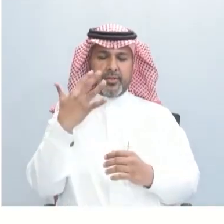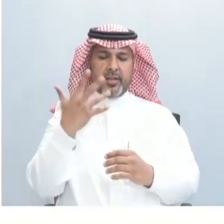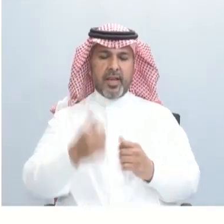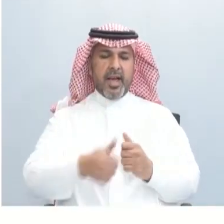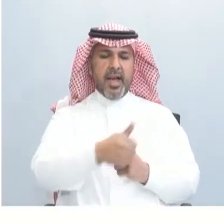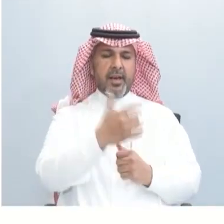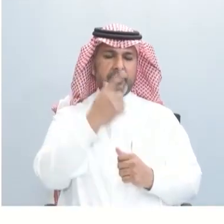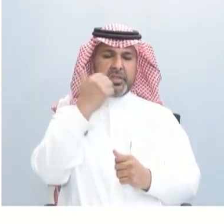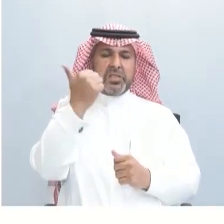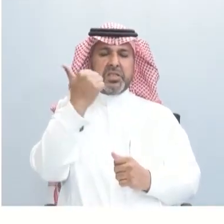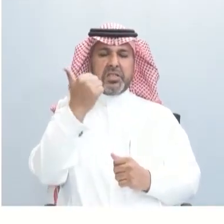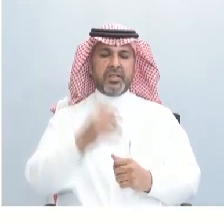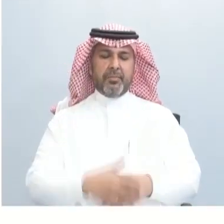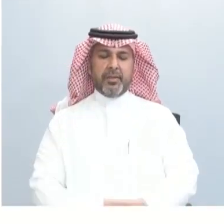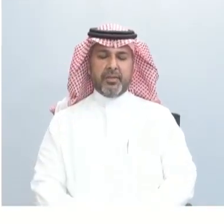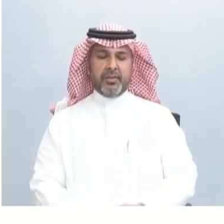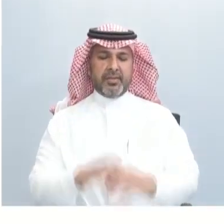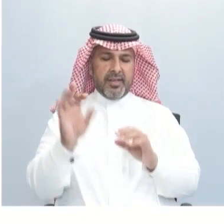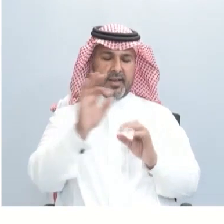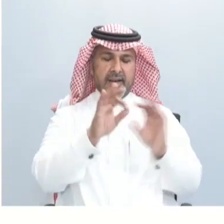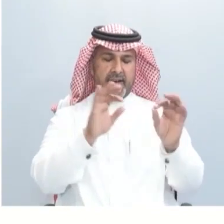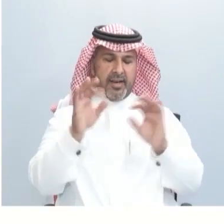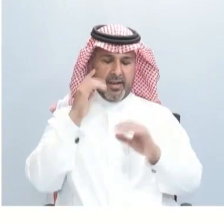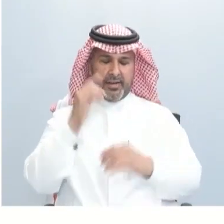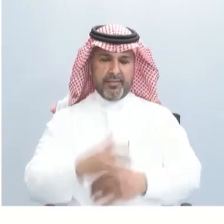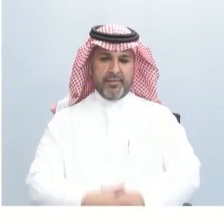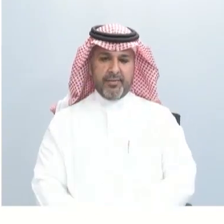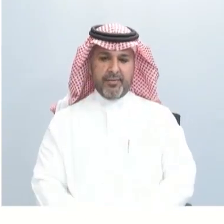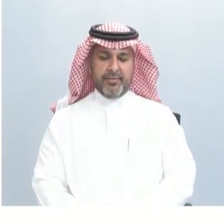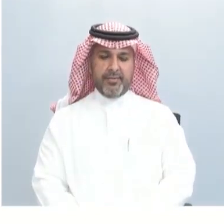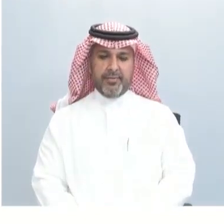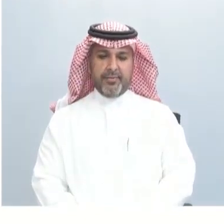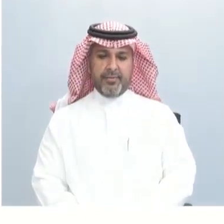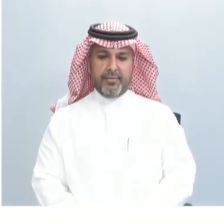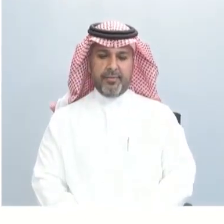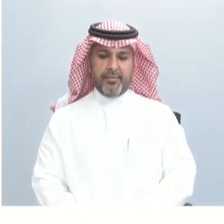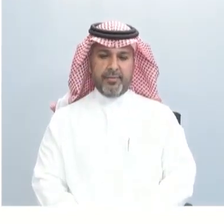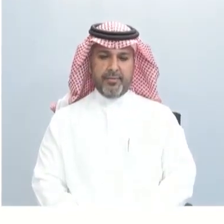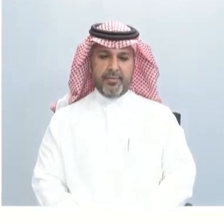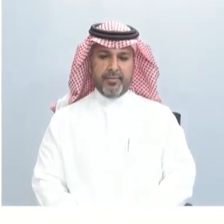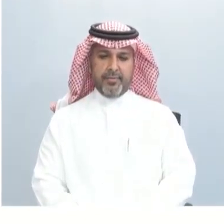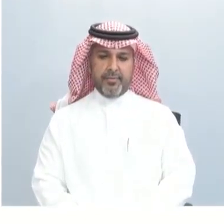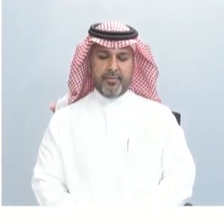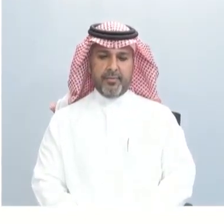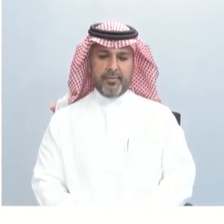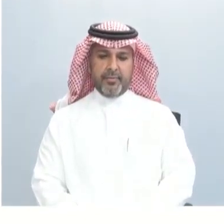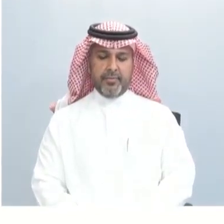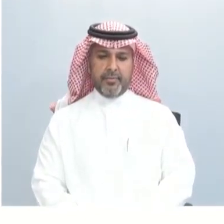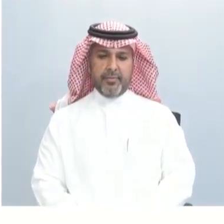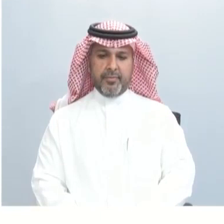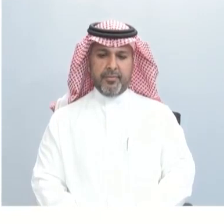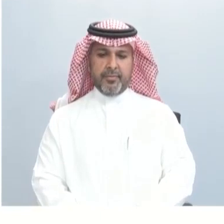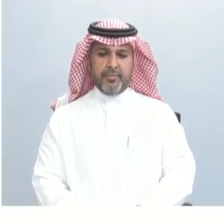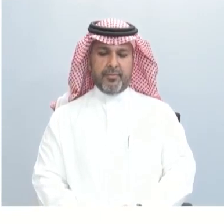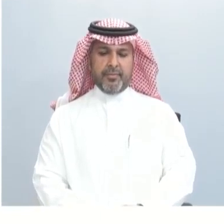عنده سته طرق لاختيار اللي هو الجوائز اذا فاز